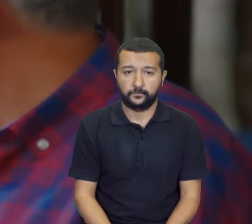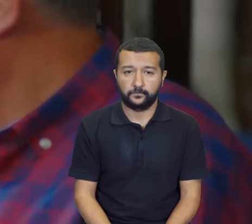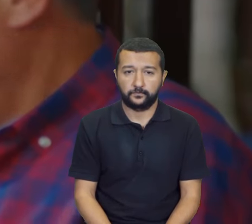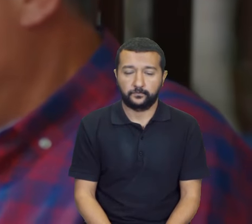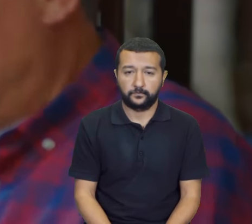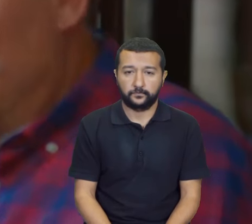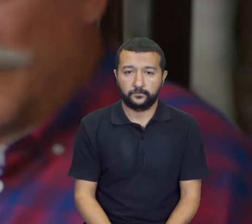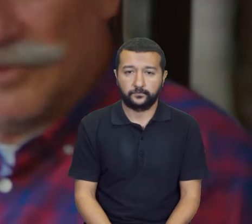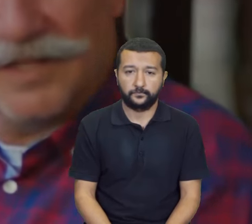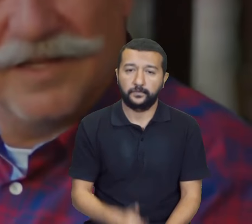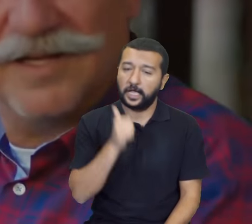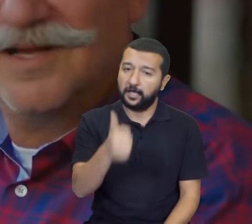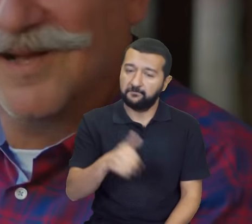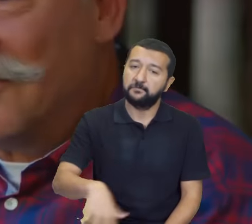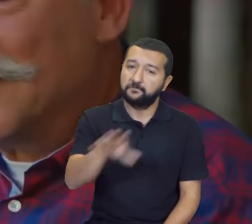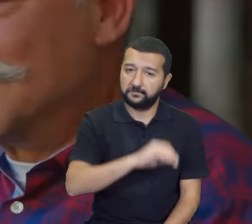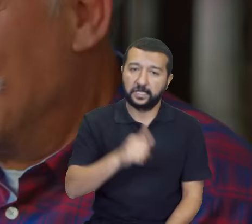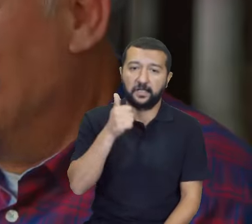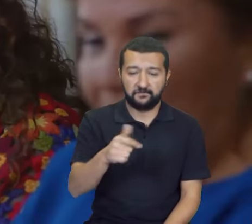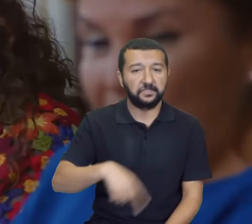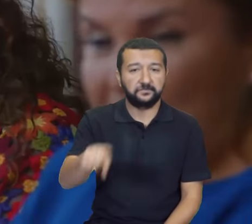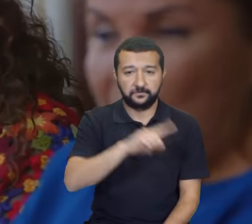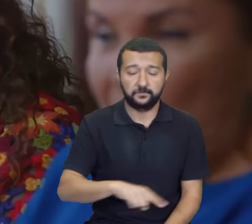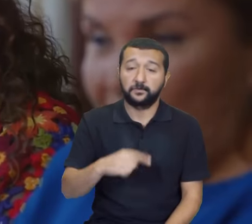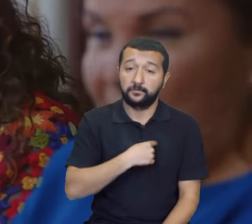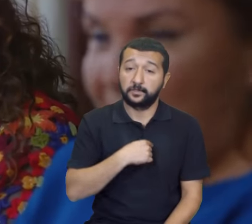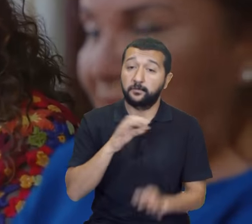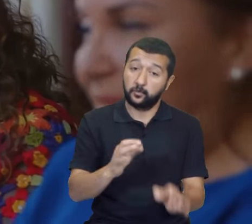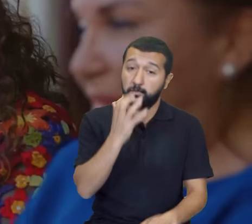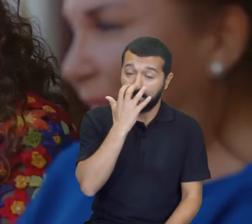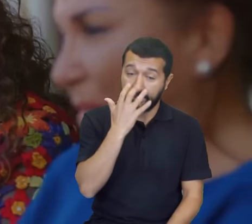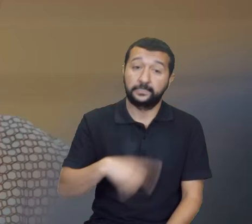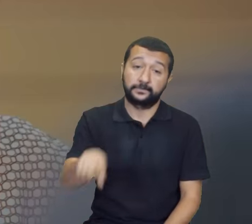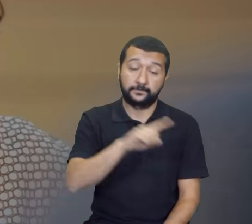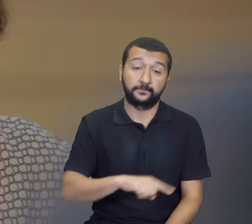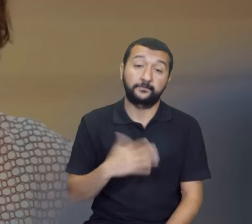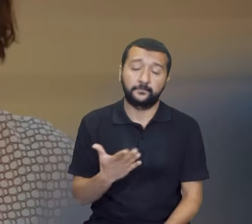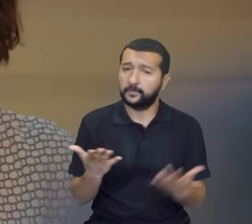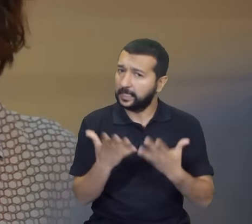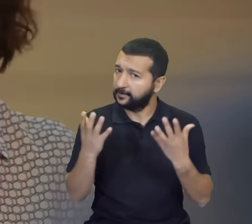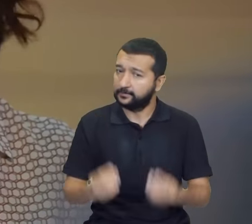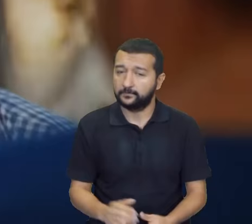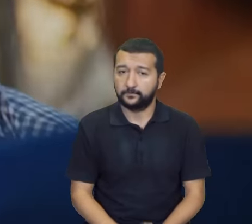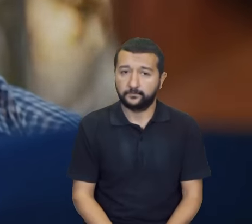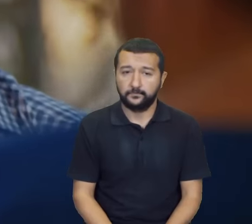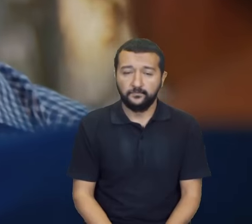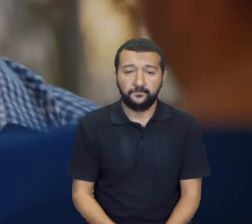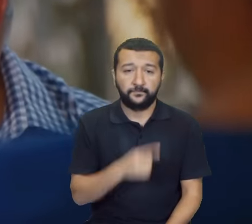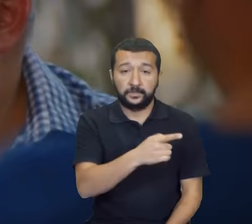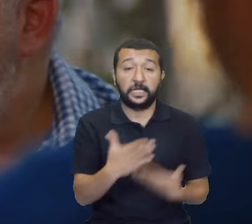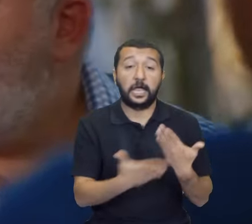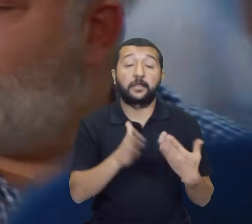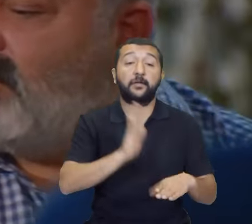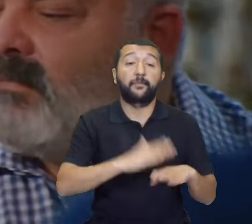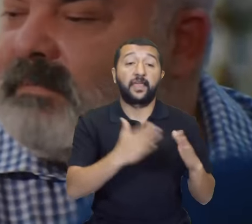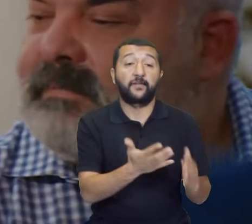hüzünleniyorlar. Aferin ulan, aferin size. Biz de bunu beklerdik sizde. Nasıl yani? Ya yardım